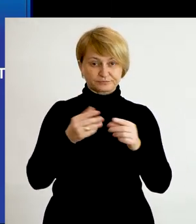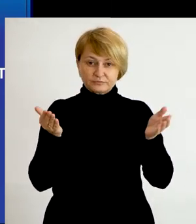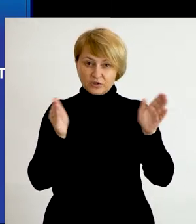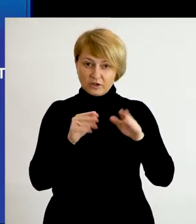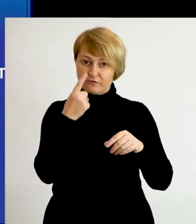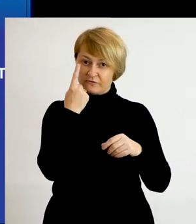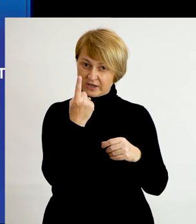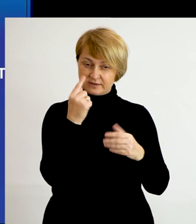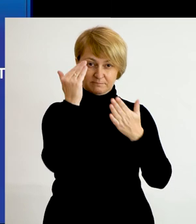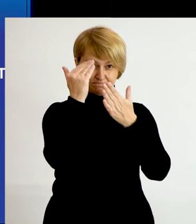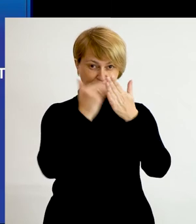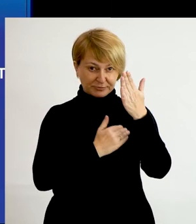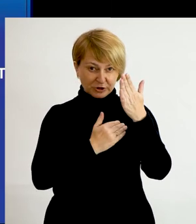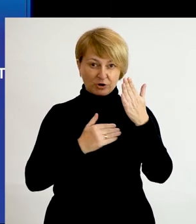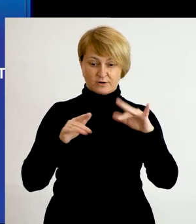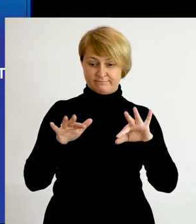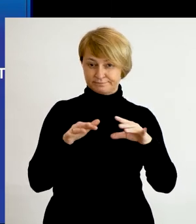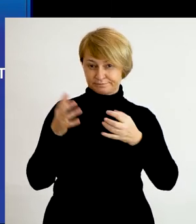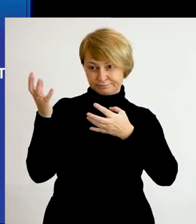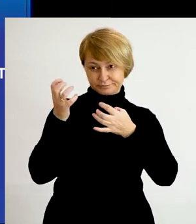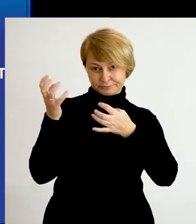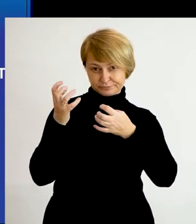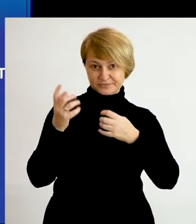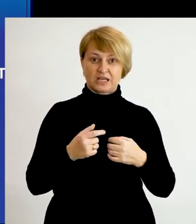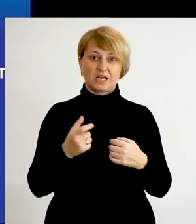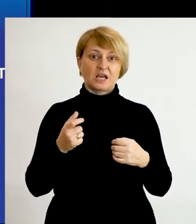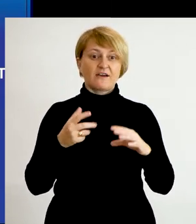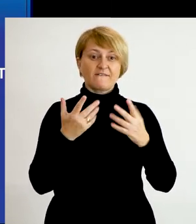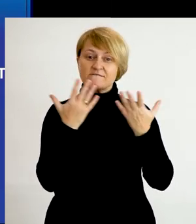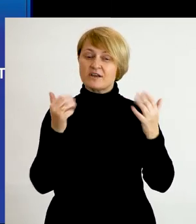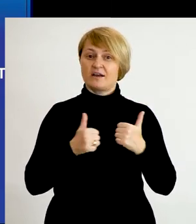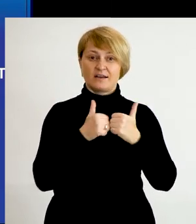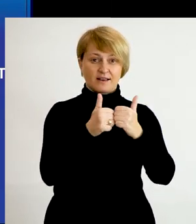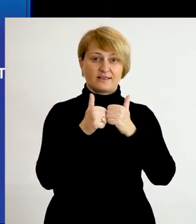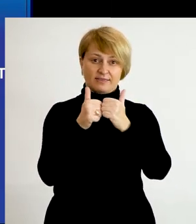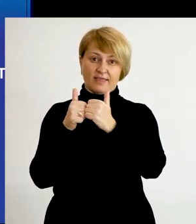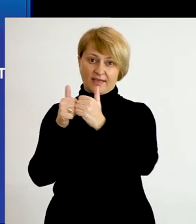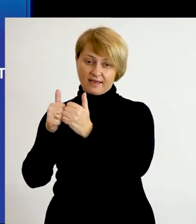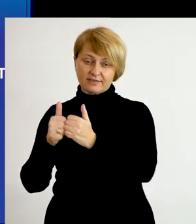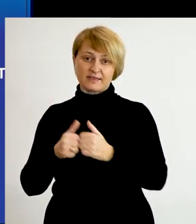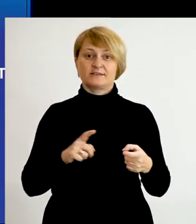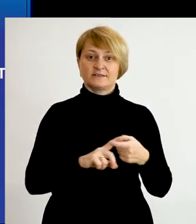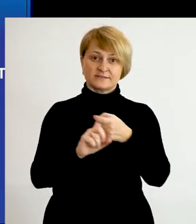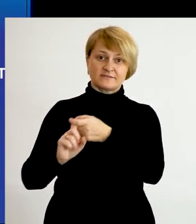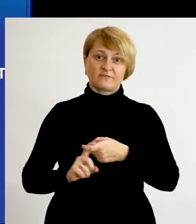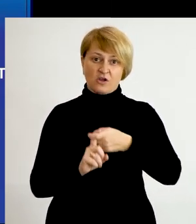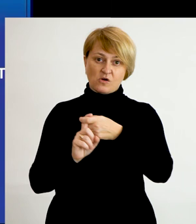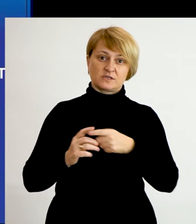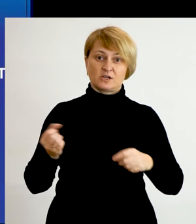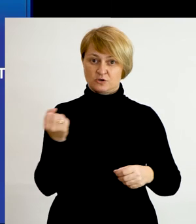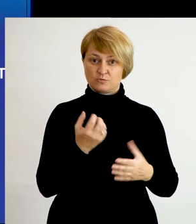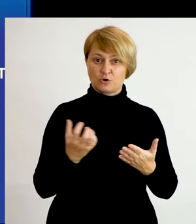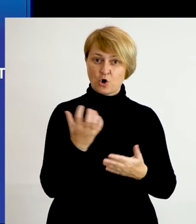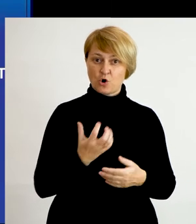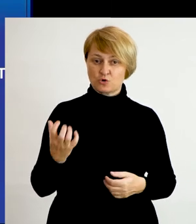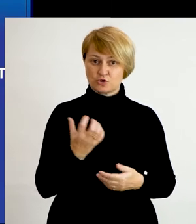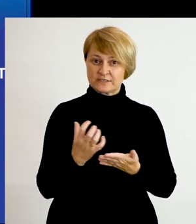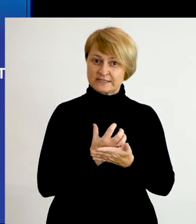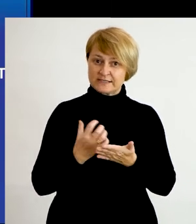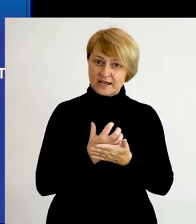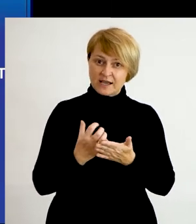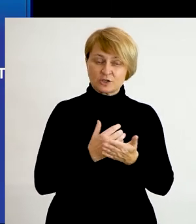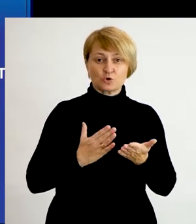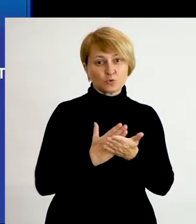skupić w jednej aplikacji wiele funkcji, które związane są z korzystaniem z usług